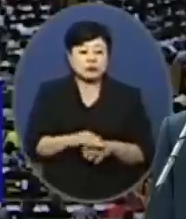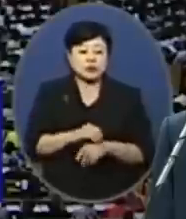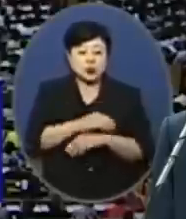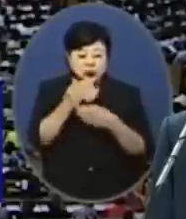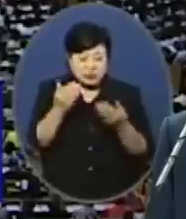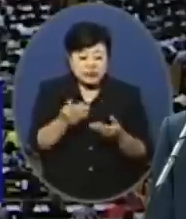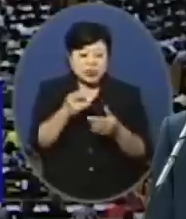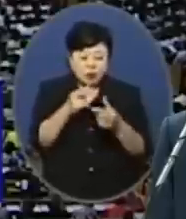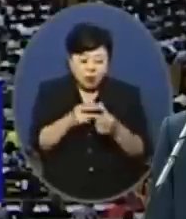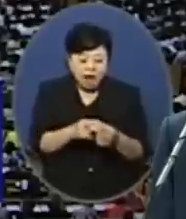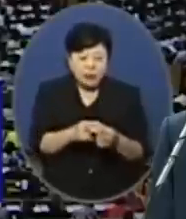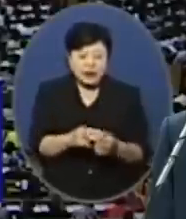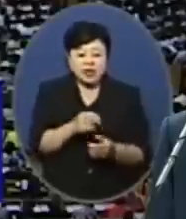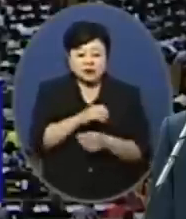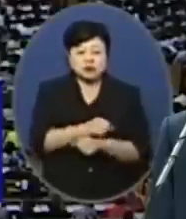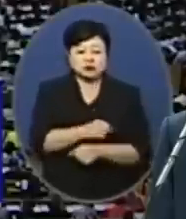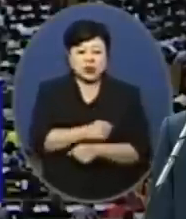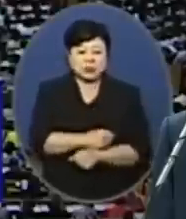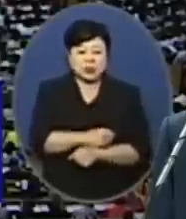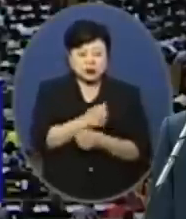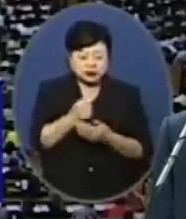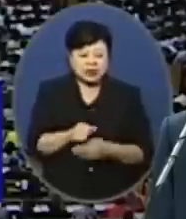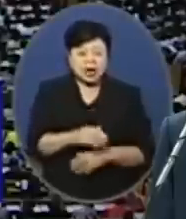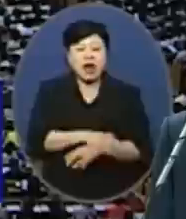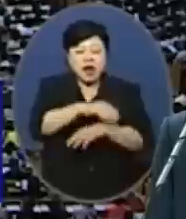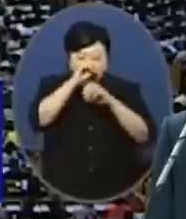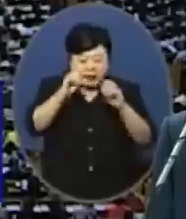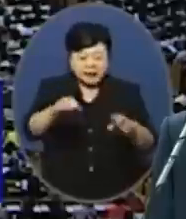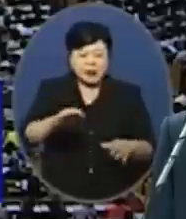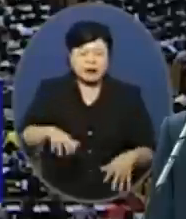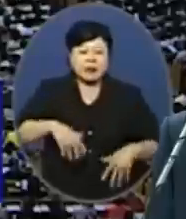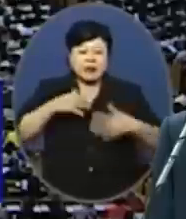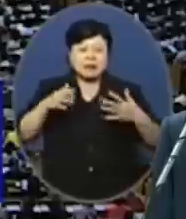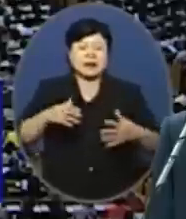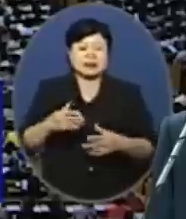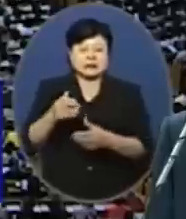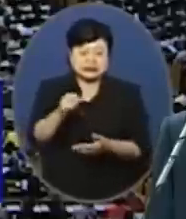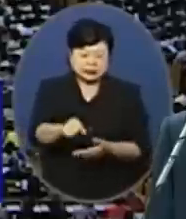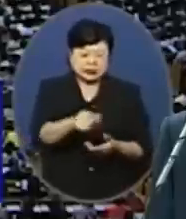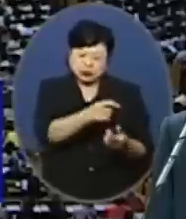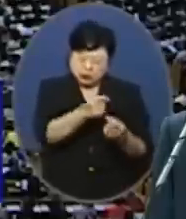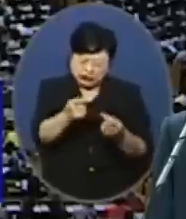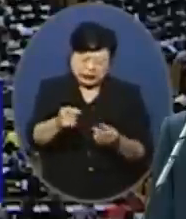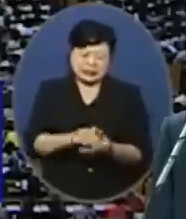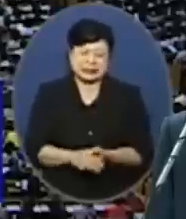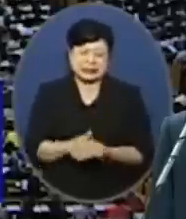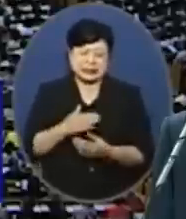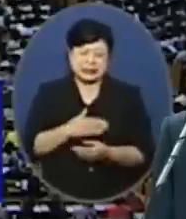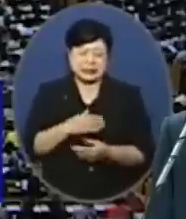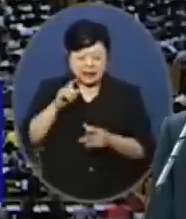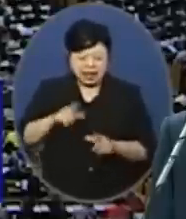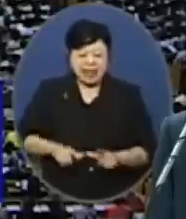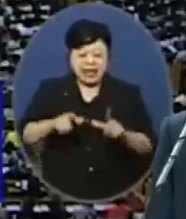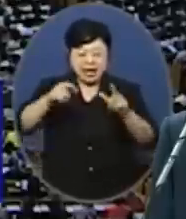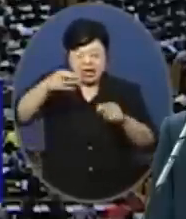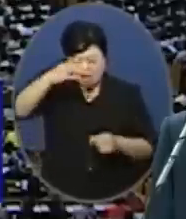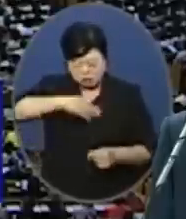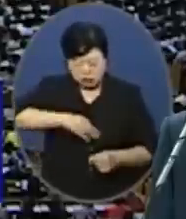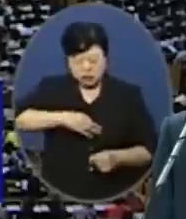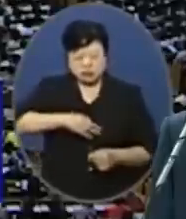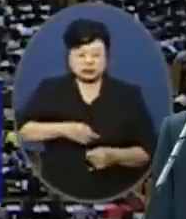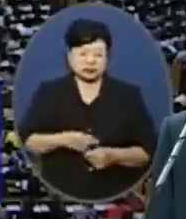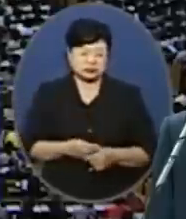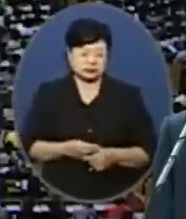한 모든 일과 내가 수고한 모든 것이 다 헛되어 바람을 잡는 것이며 해 아래 무익한